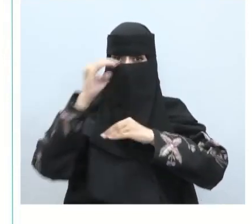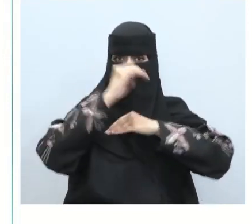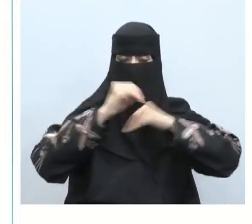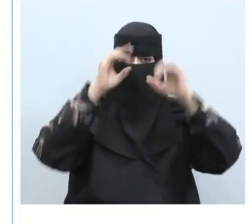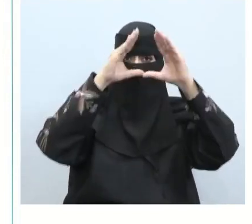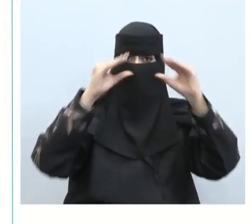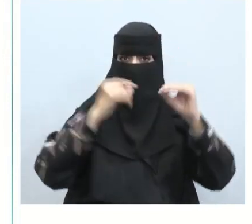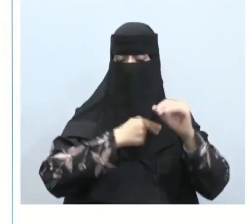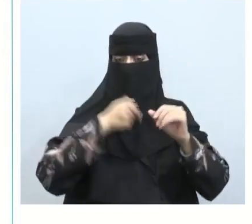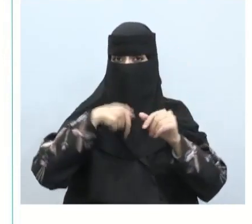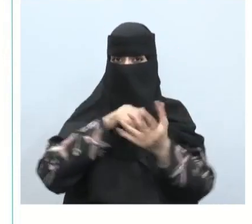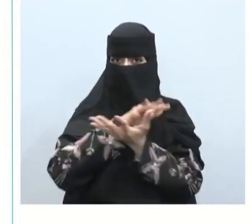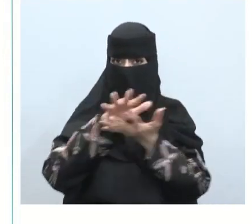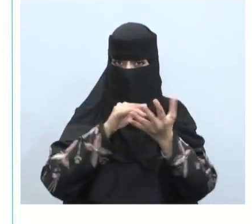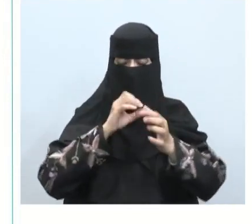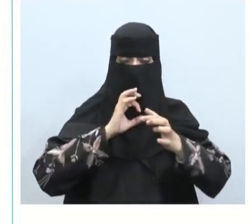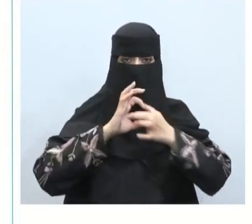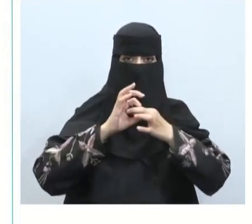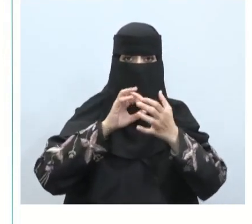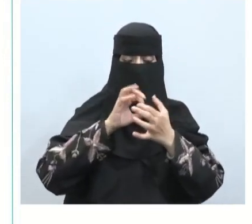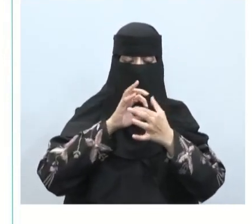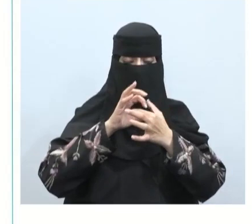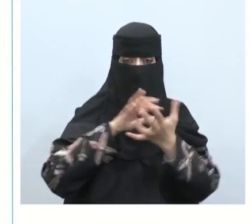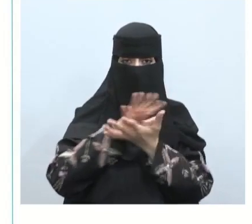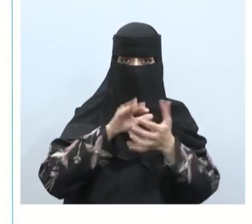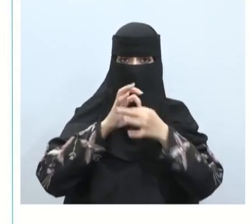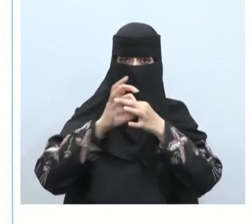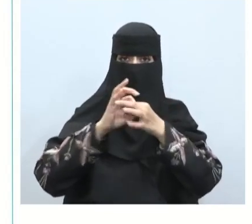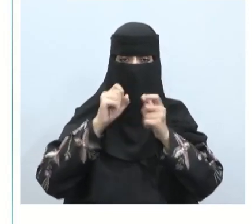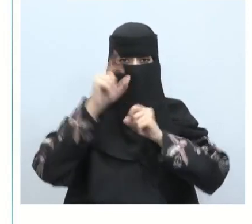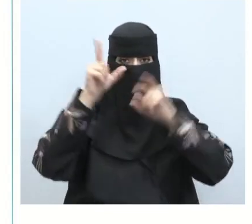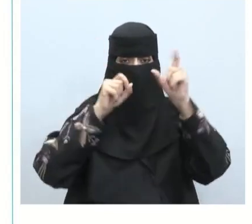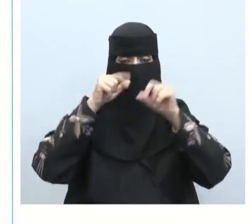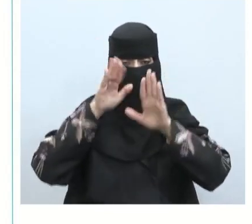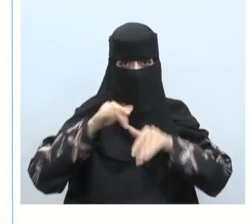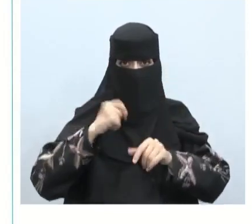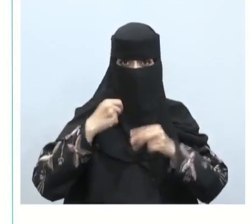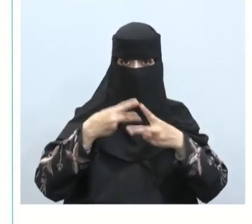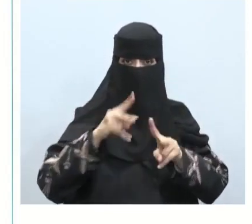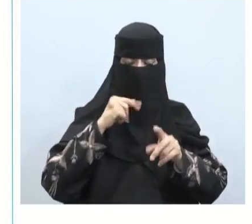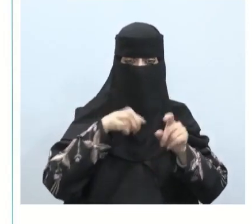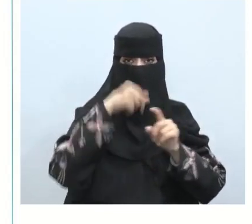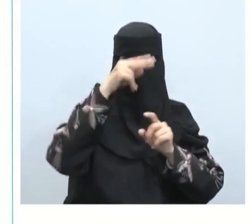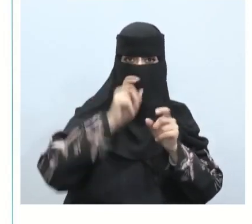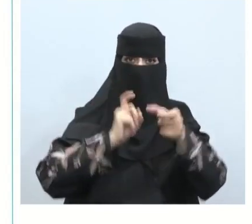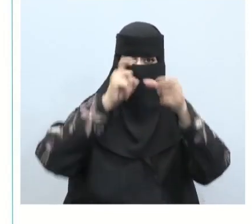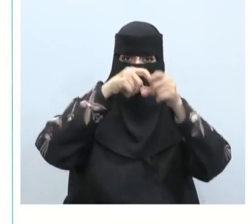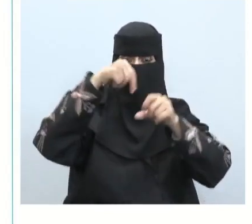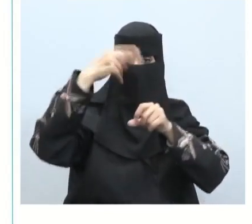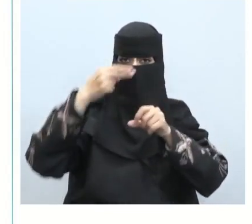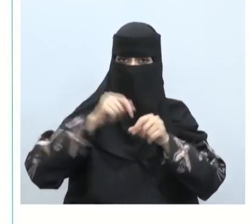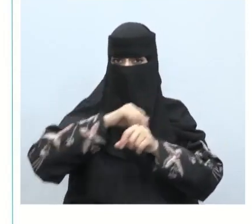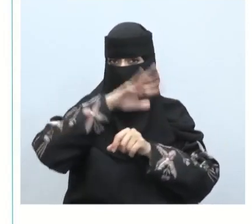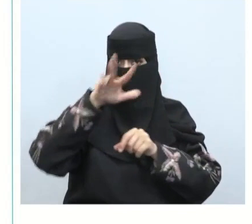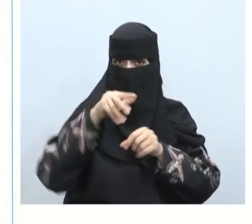باسم مشكلات الاتصال بالانترنت وسيمنح اذنات الوصول والتحرير للجميع